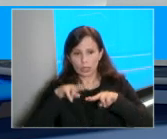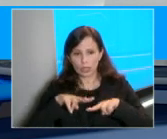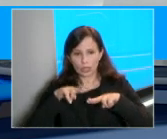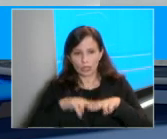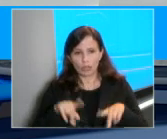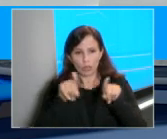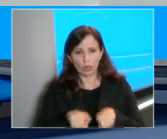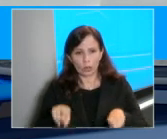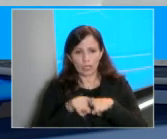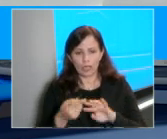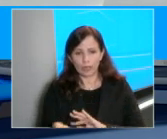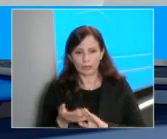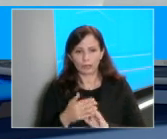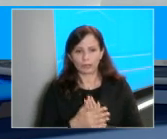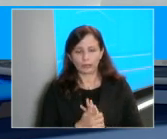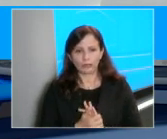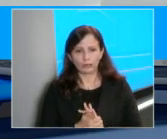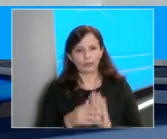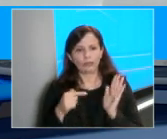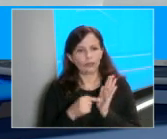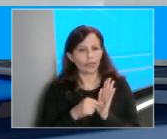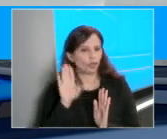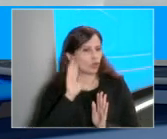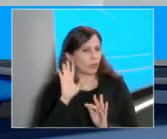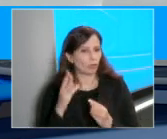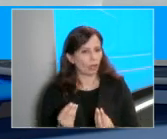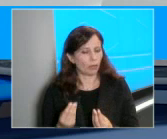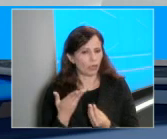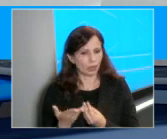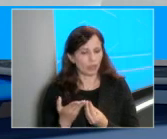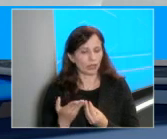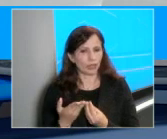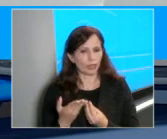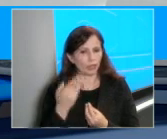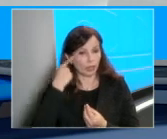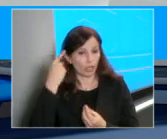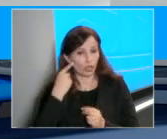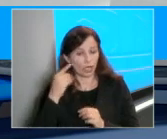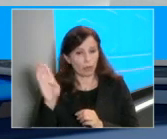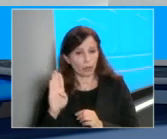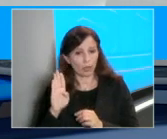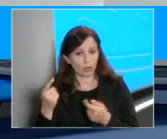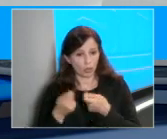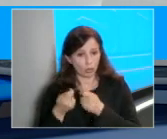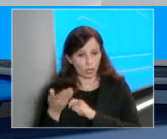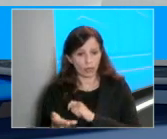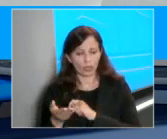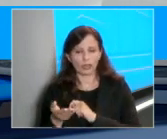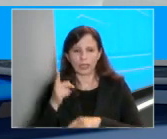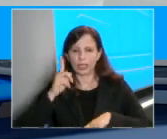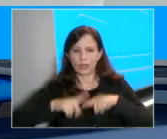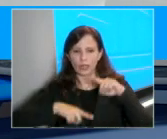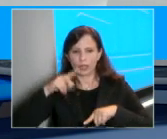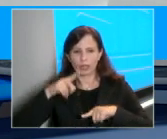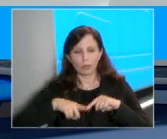בדיוק. יש נטייה, בגלל שאנחנו שומעים הרבה מאוד את העמדה של נתניהו וסביבתו, אז לפעמים יש